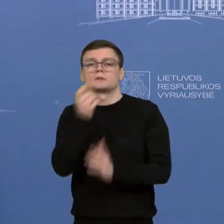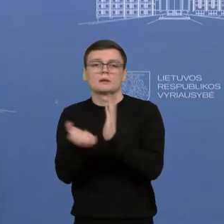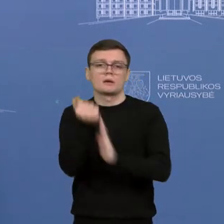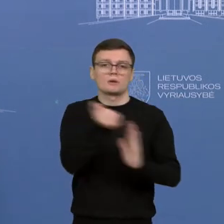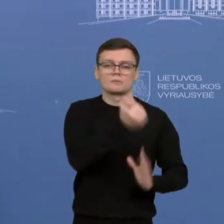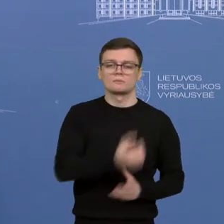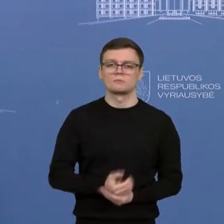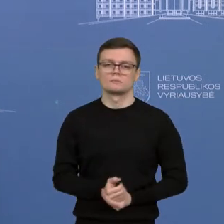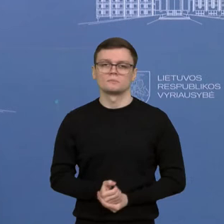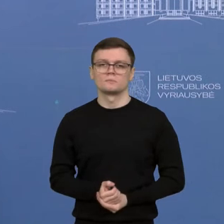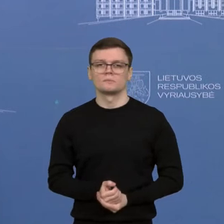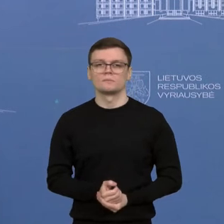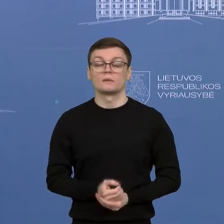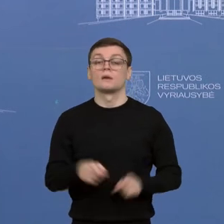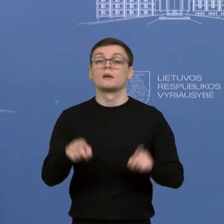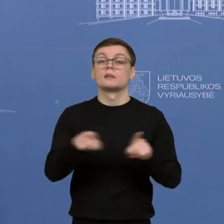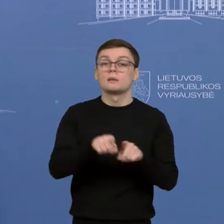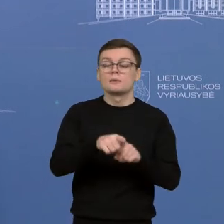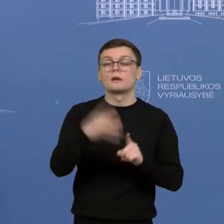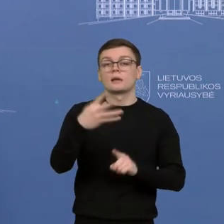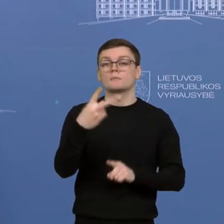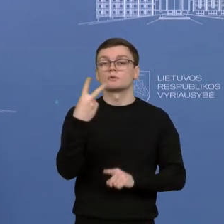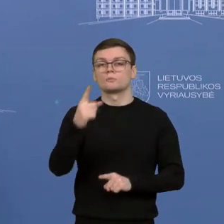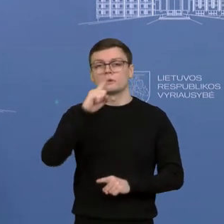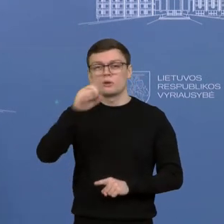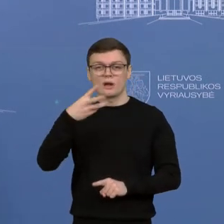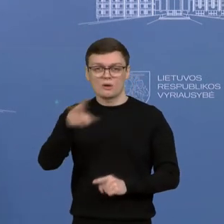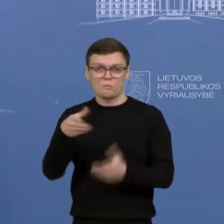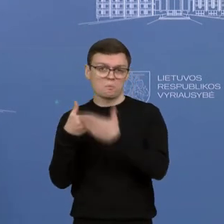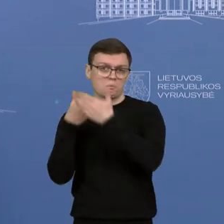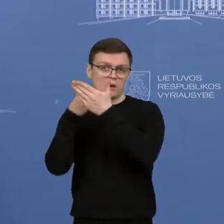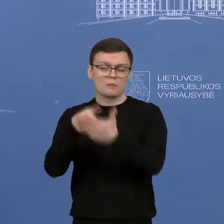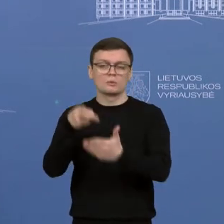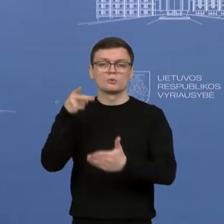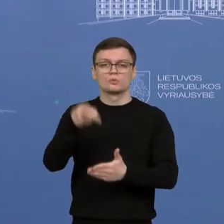gyventojams. Taip pat 42 milijonai eurų paramos bus skirta